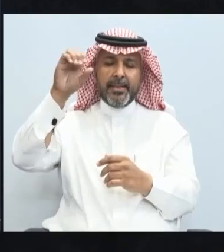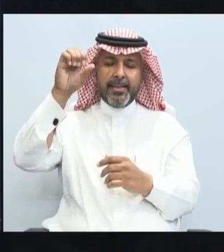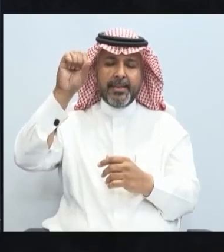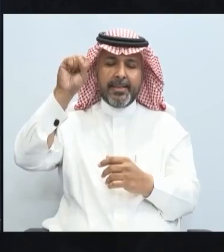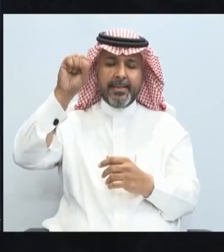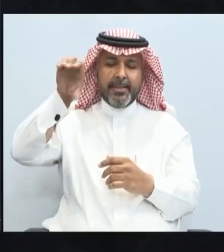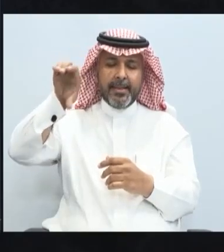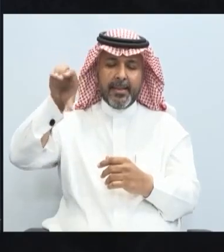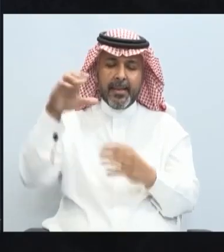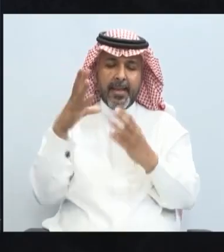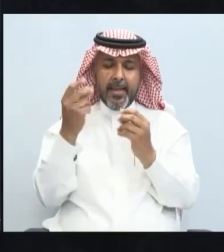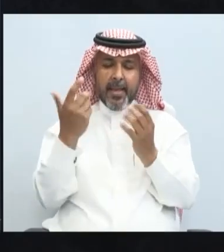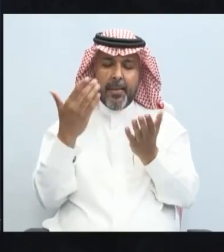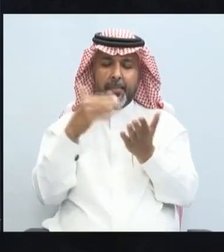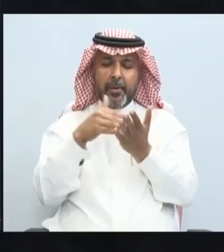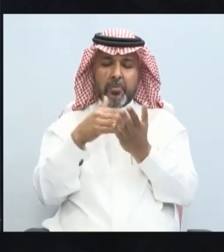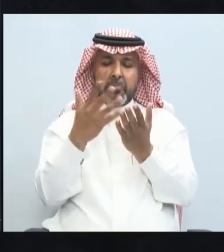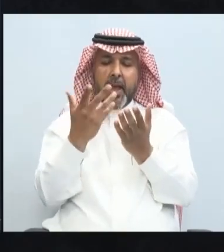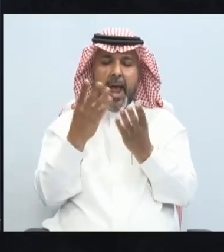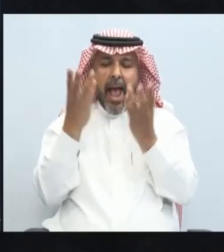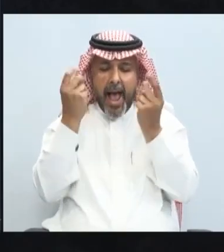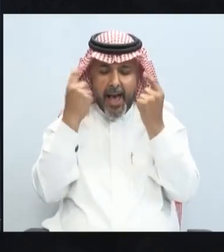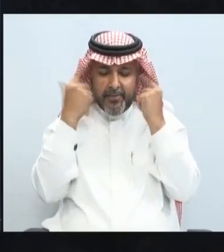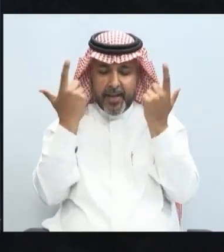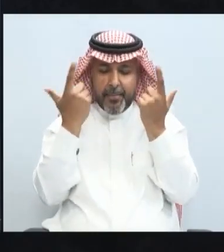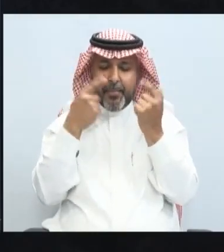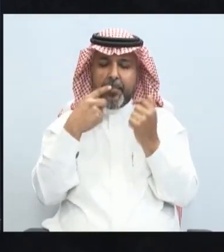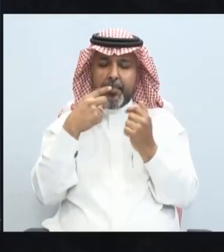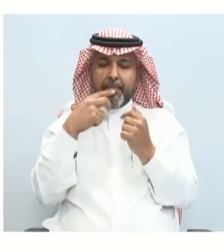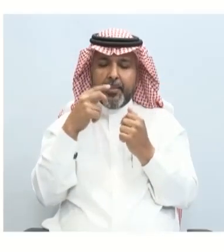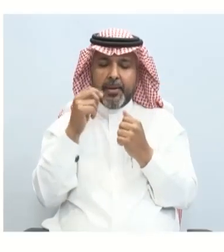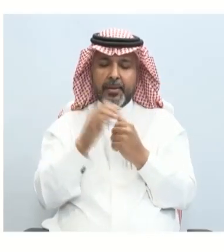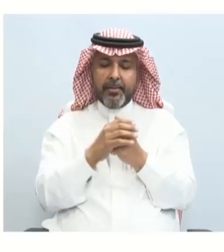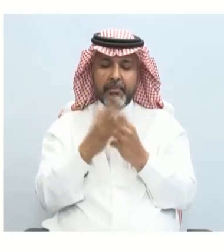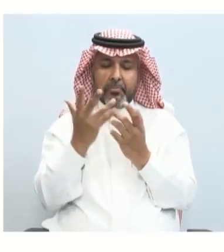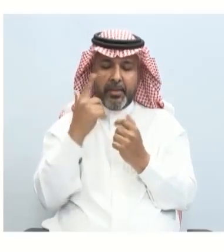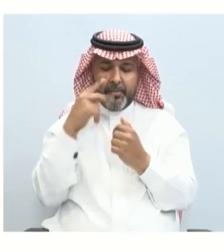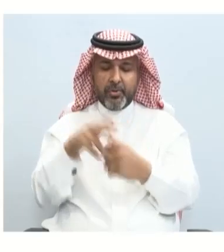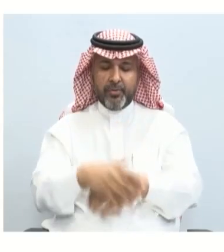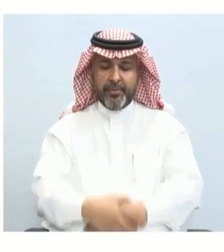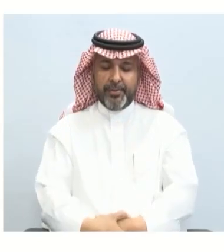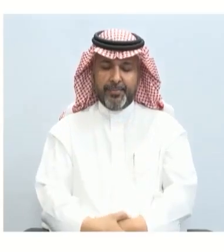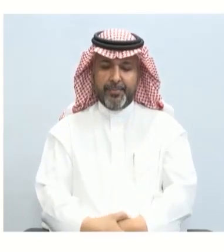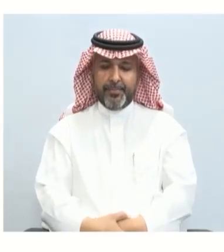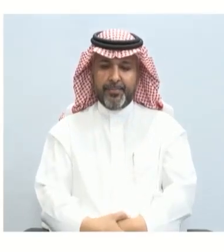الصفر وال 180 والسك والتان غير معرفتين عند 90 وال 200 70 طبعا بالنسبه للسعه